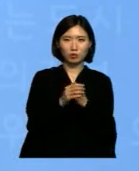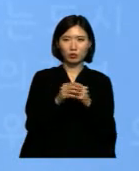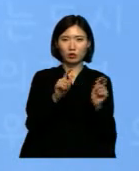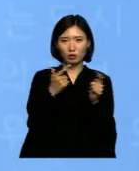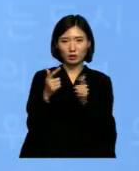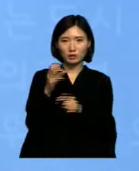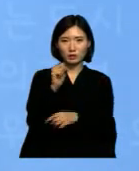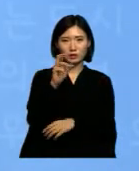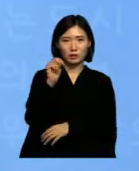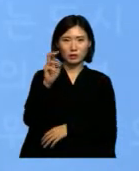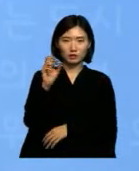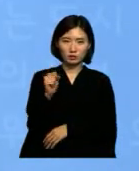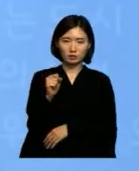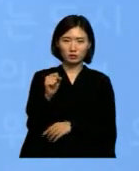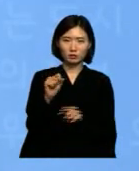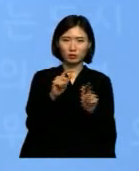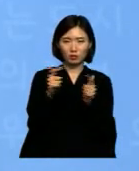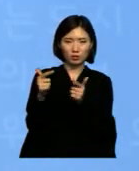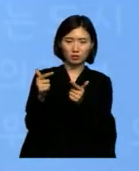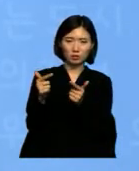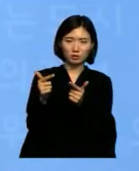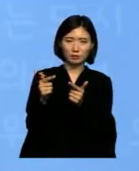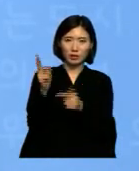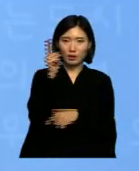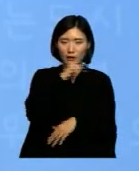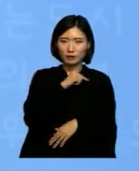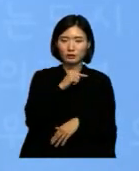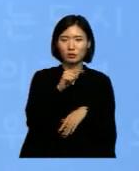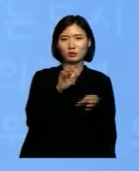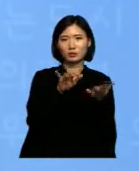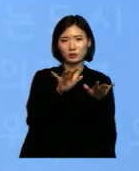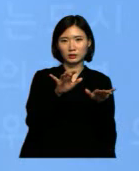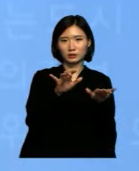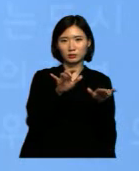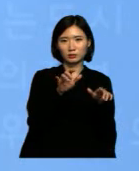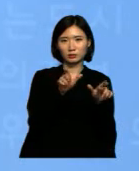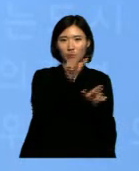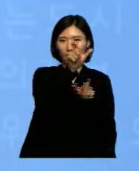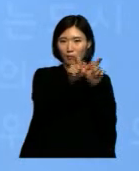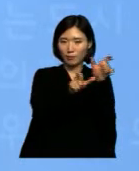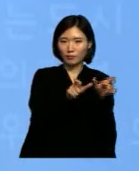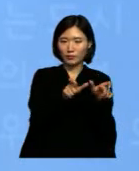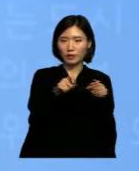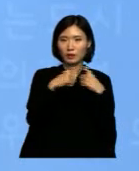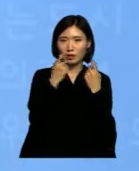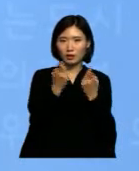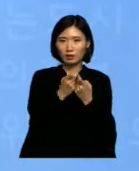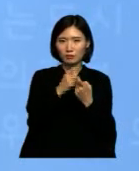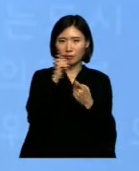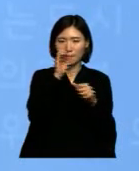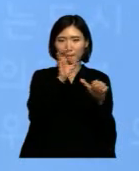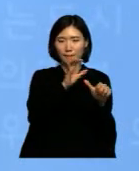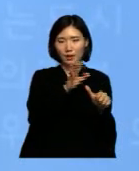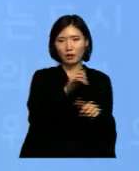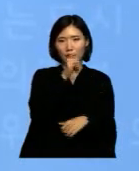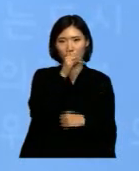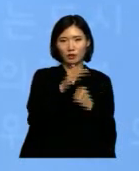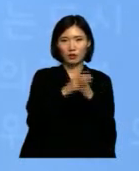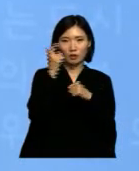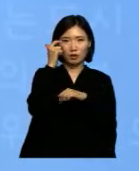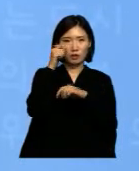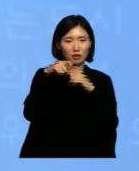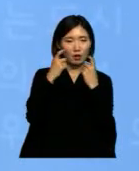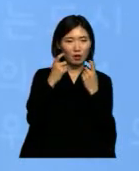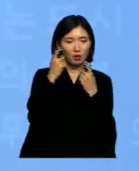SNS상의 인신 공격성 악성 게시글과 개인별 비난 등이 포부어져 계획된